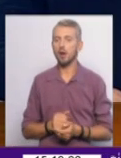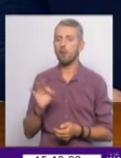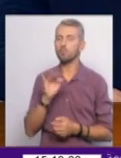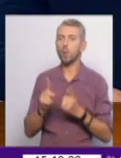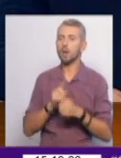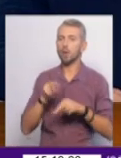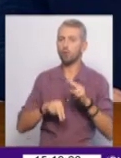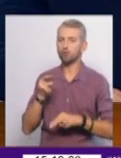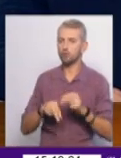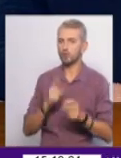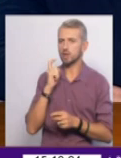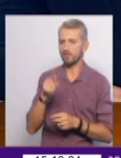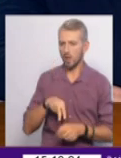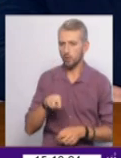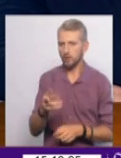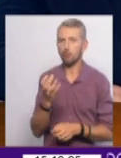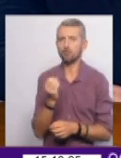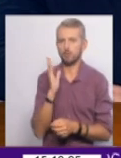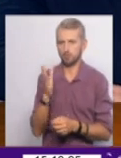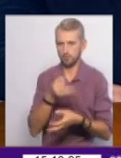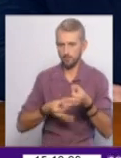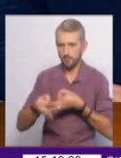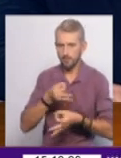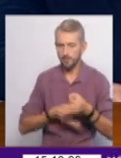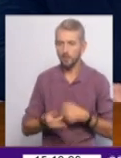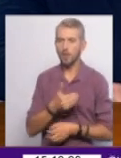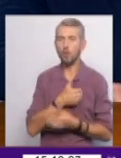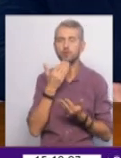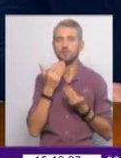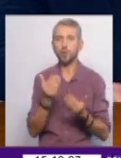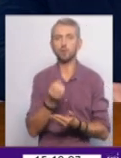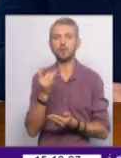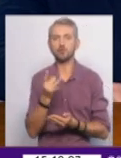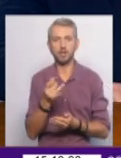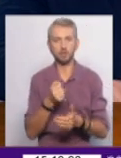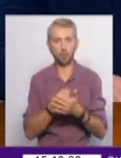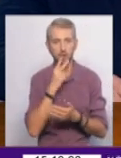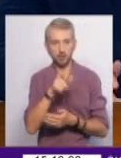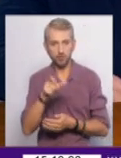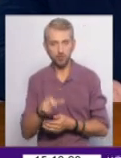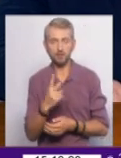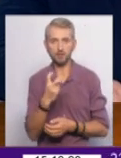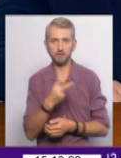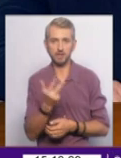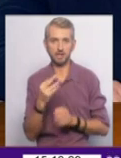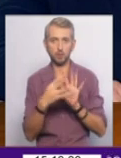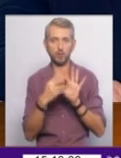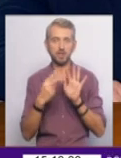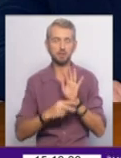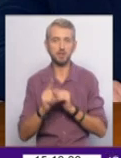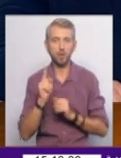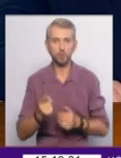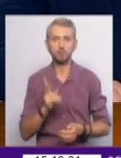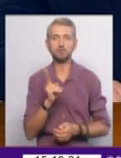Конструкцію трамвайної лінії ми ще обов'язково поговоримо. Я хочу звернутися ще раз до глядачів. Прошу, 223-0971.